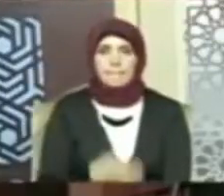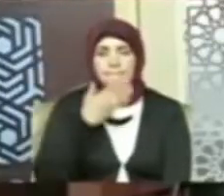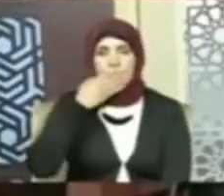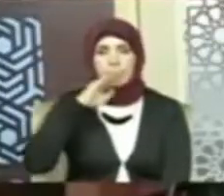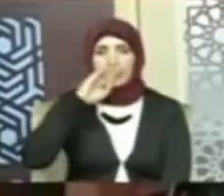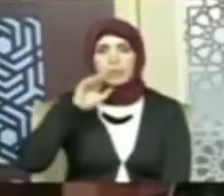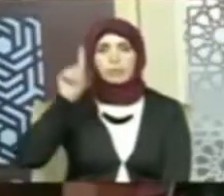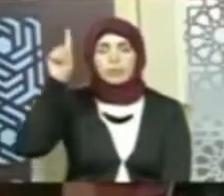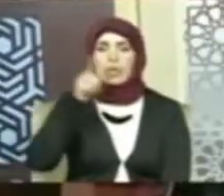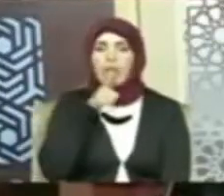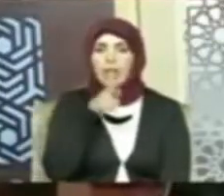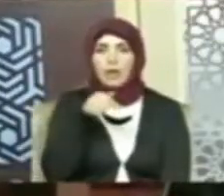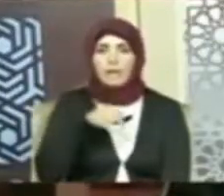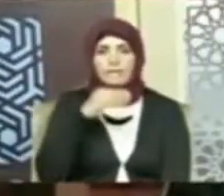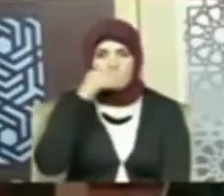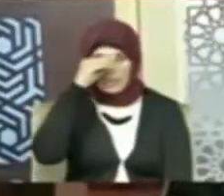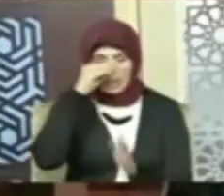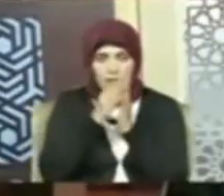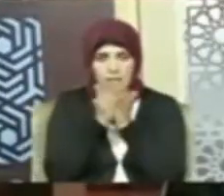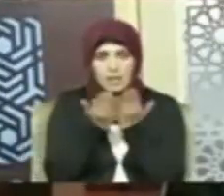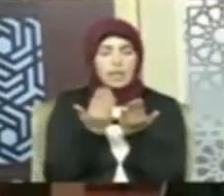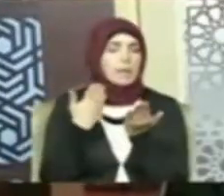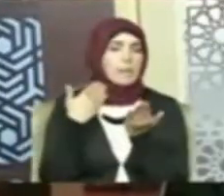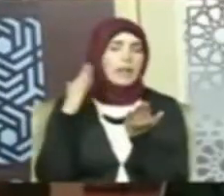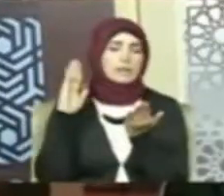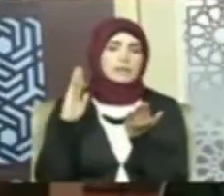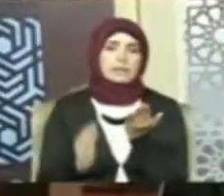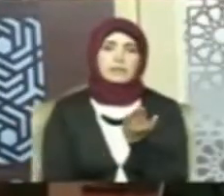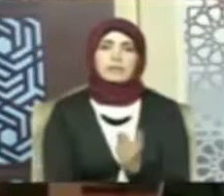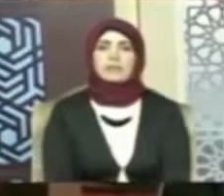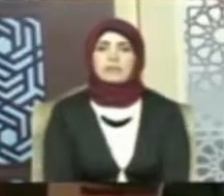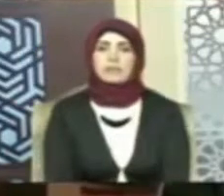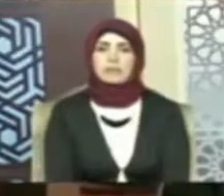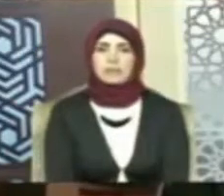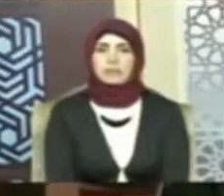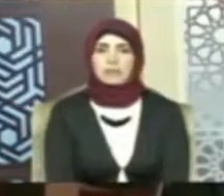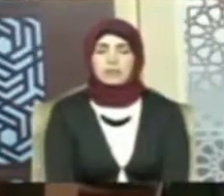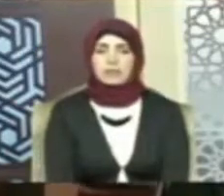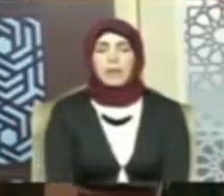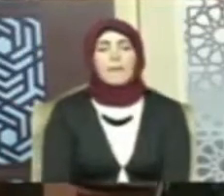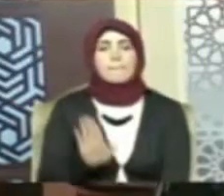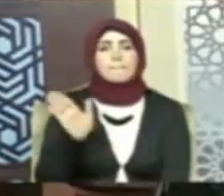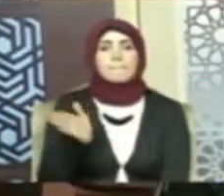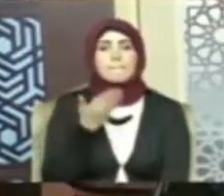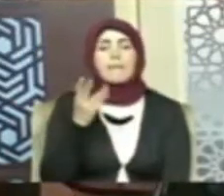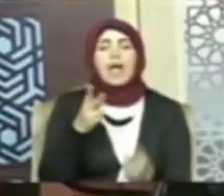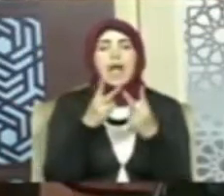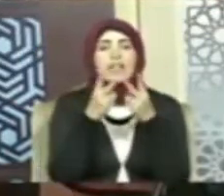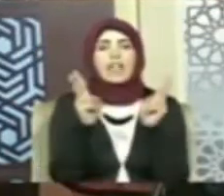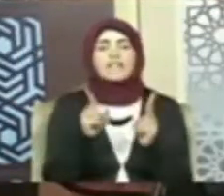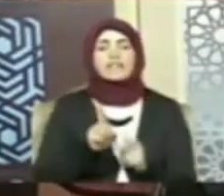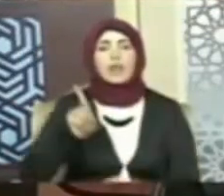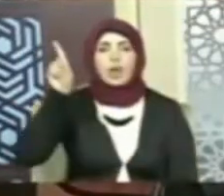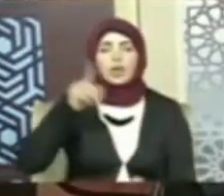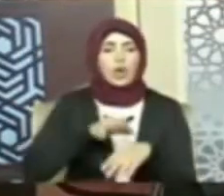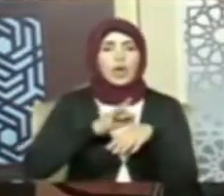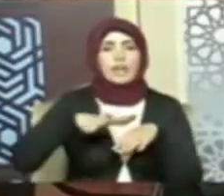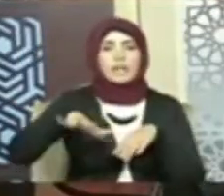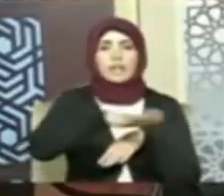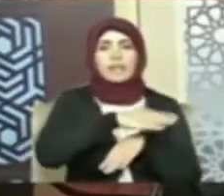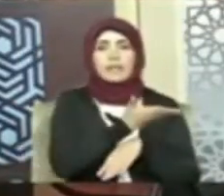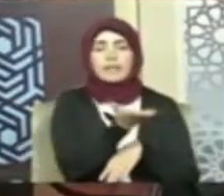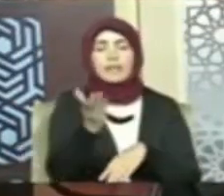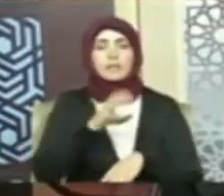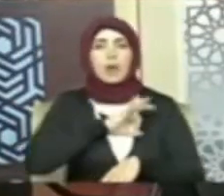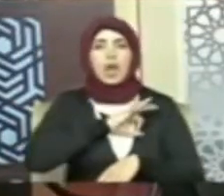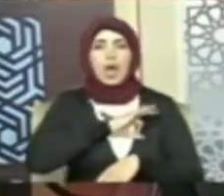الحمد لله القائل في كتابه العزيز: ما يفتح الله للناس من